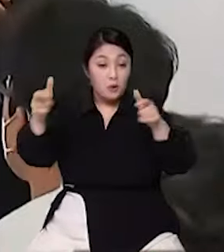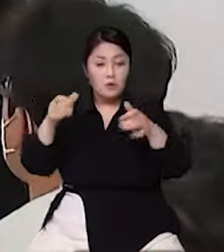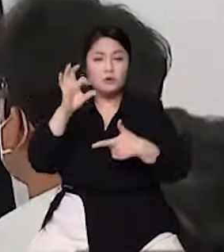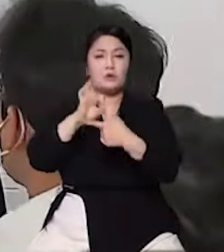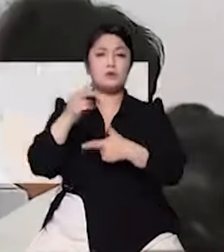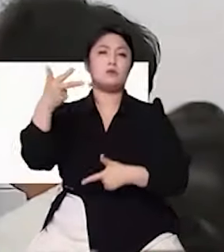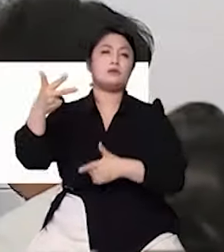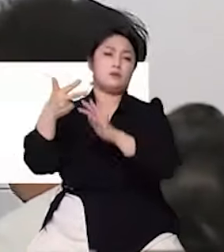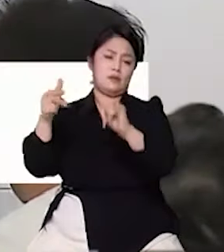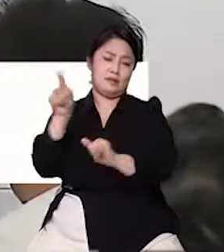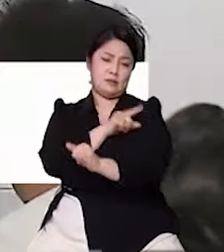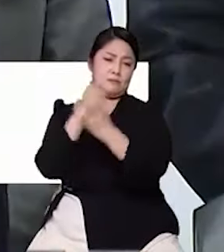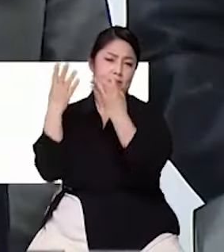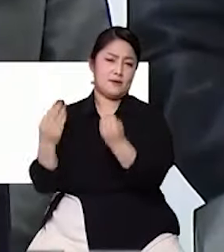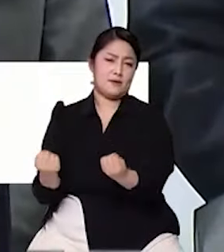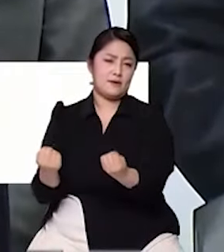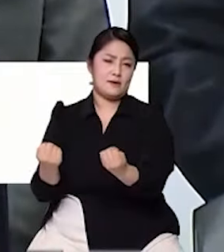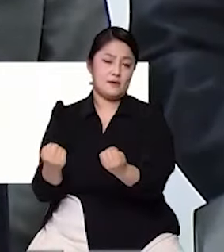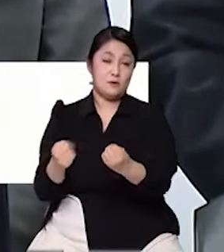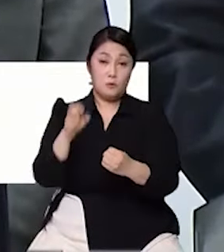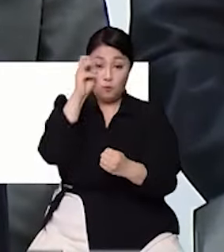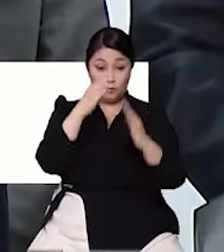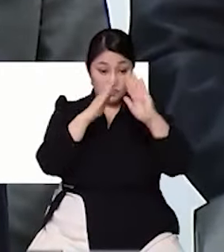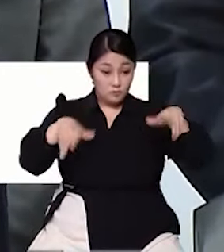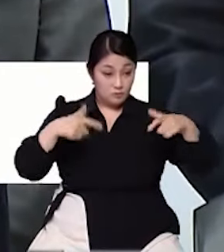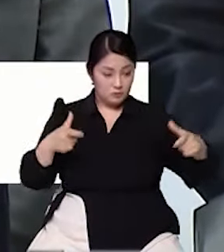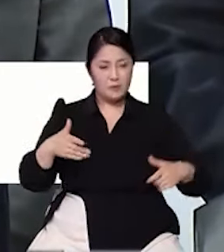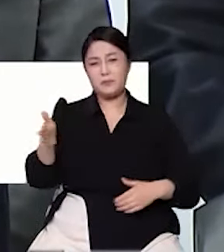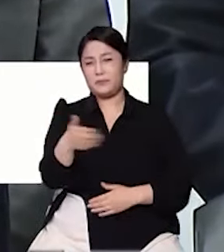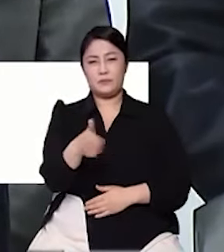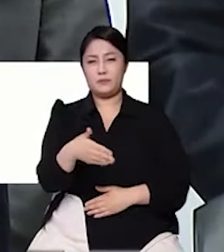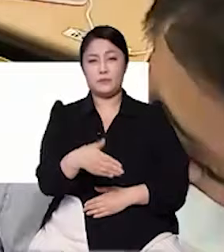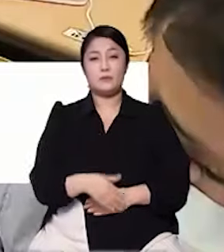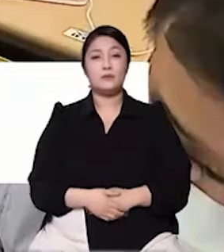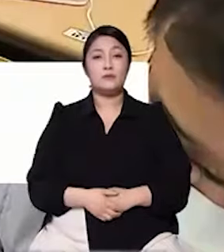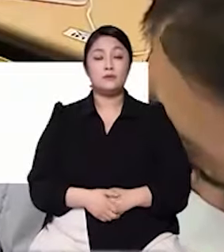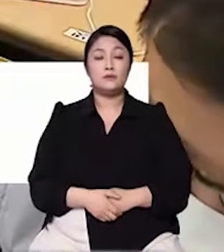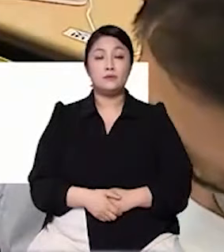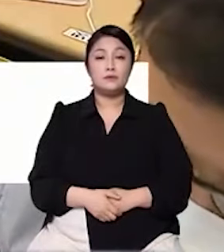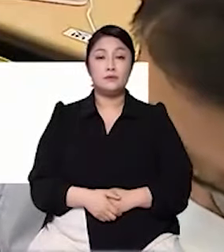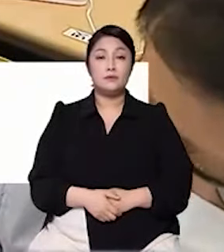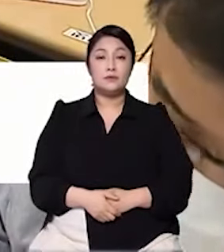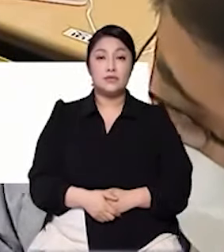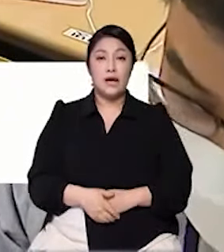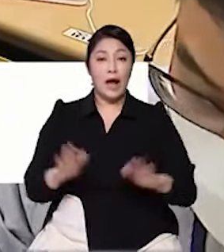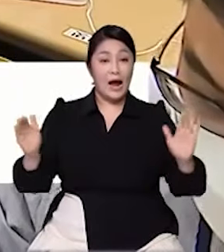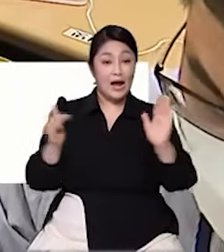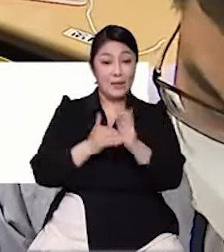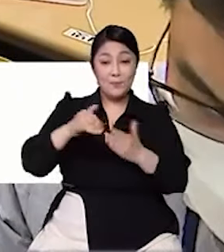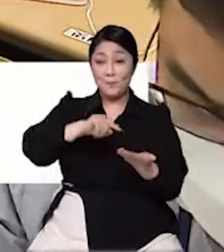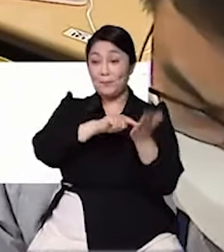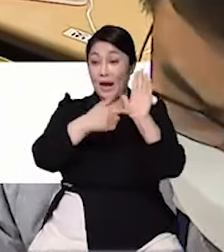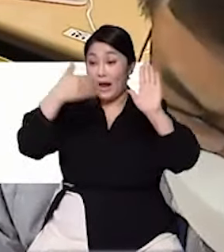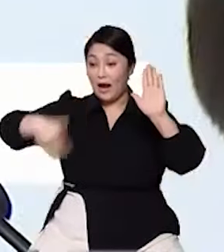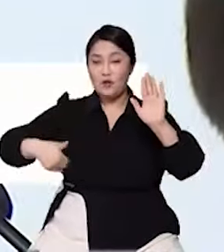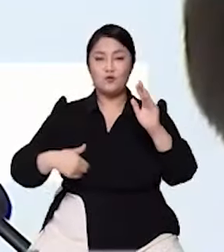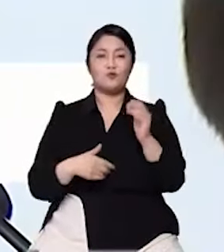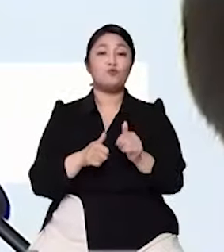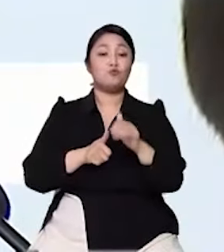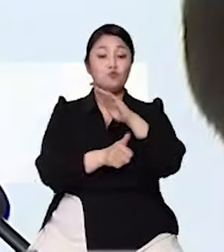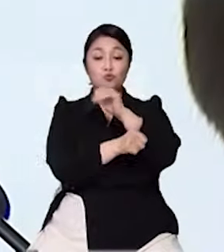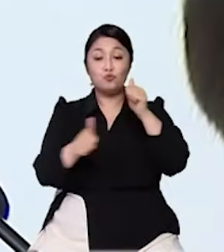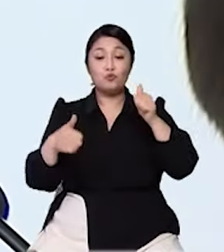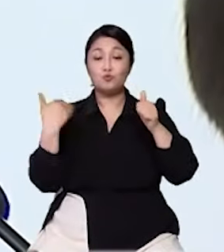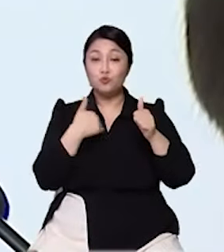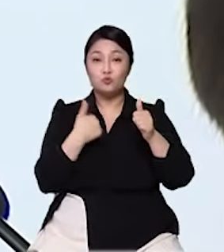영남이 7명으로 가장 많고 광주 전남 출신 없습니다 아직 발표되지 않은 장관 후보자는